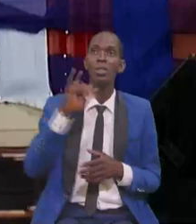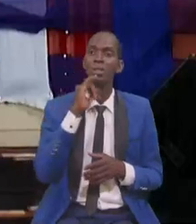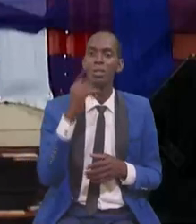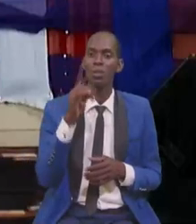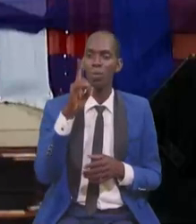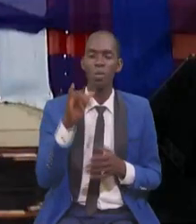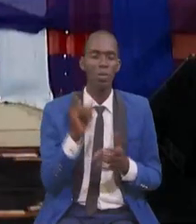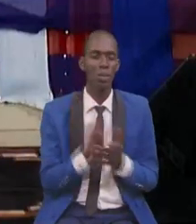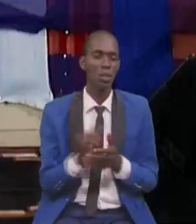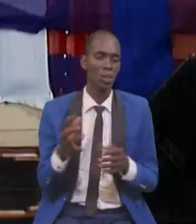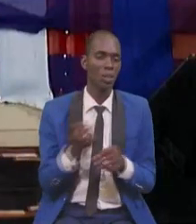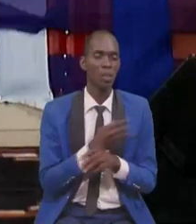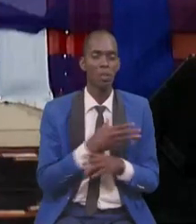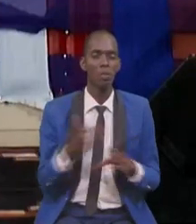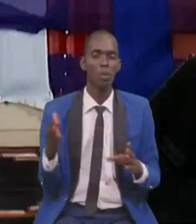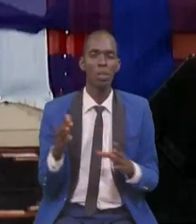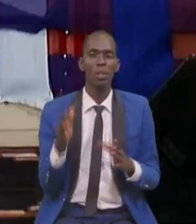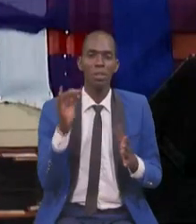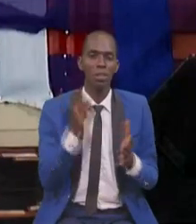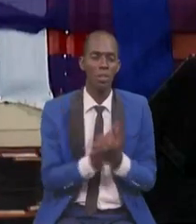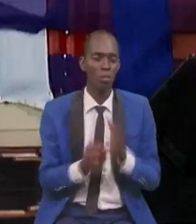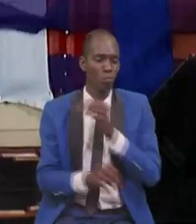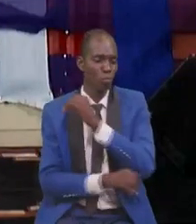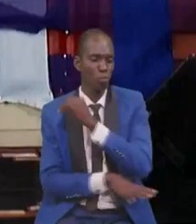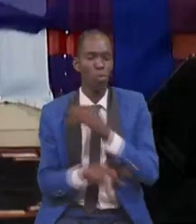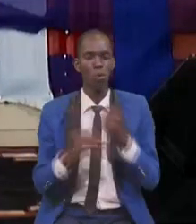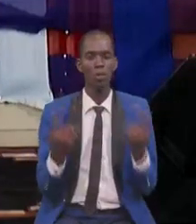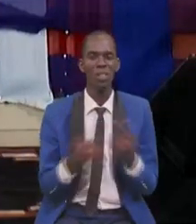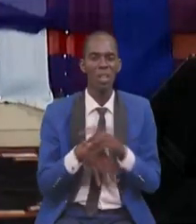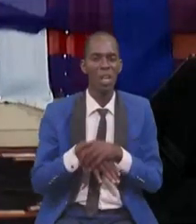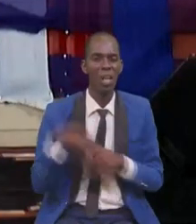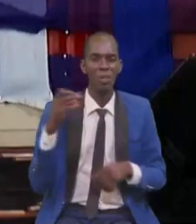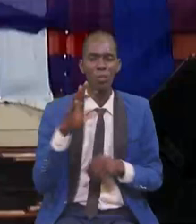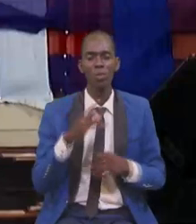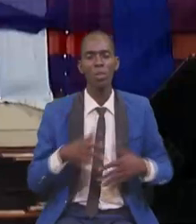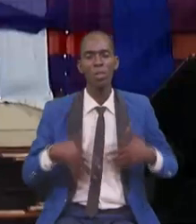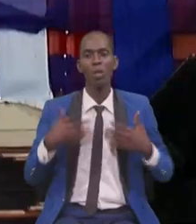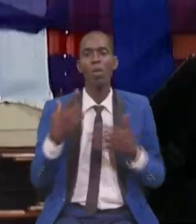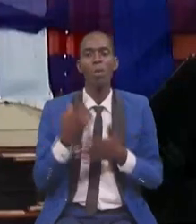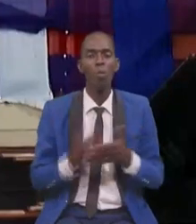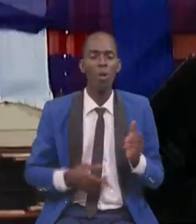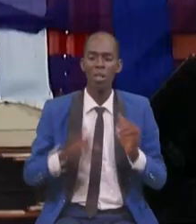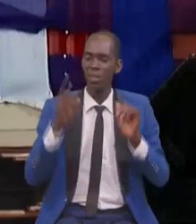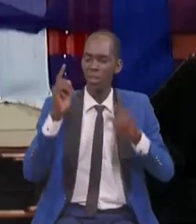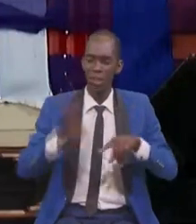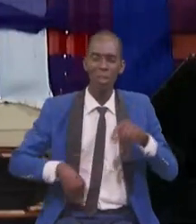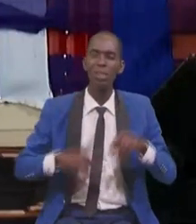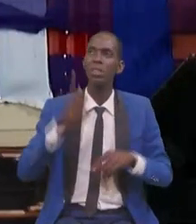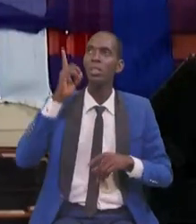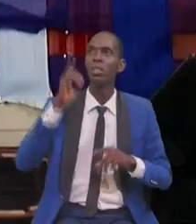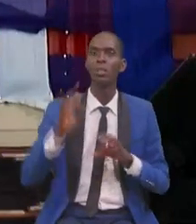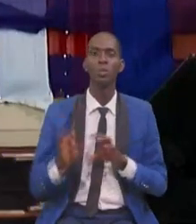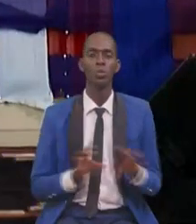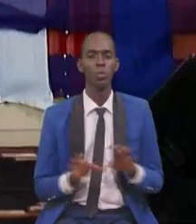C'est lui qui ôte la racine du péché du cœur. Qu'est-ce qu'il ne peut